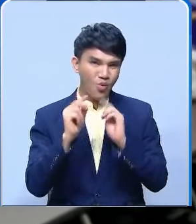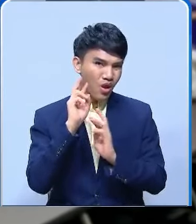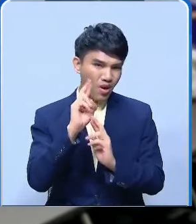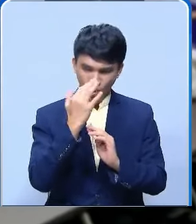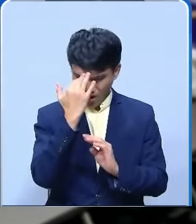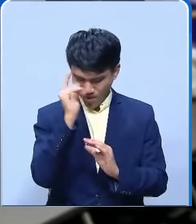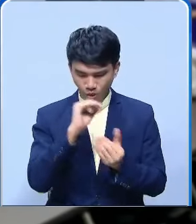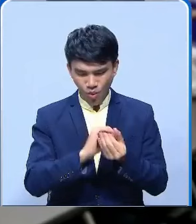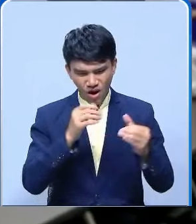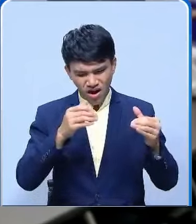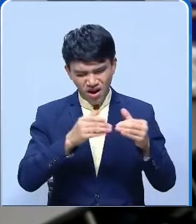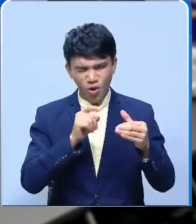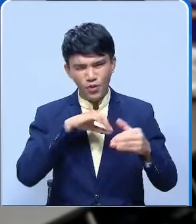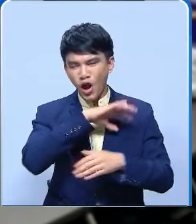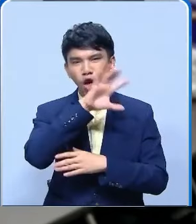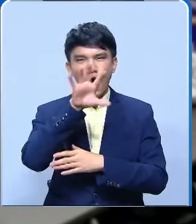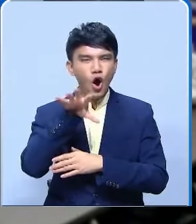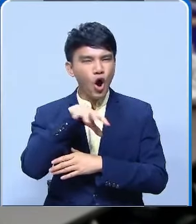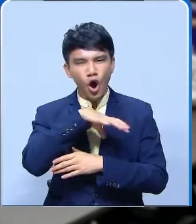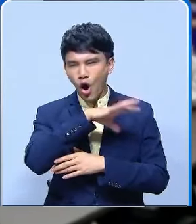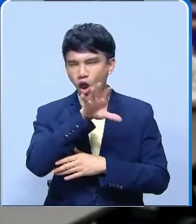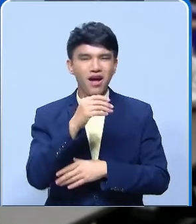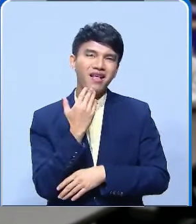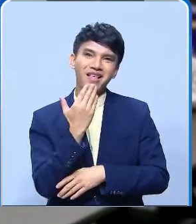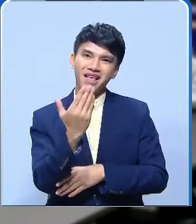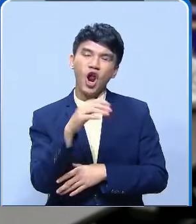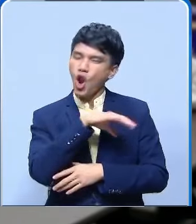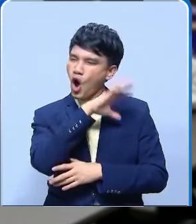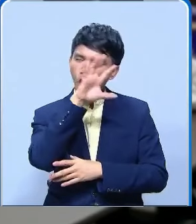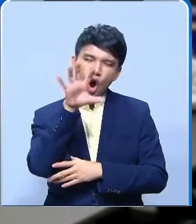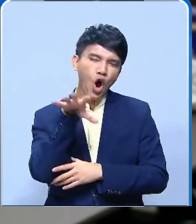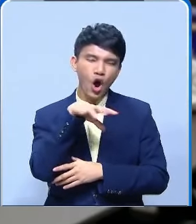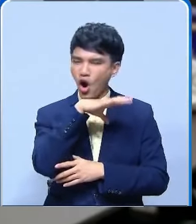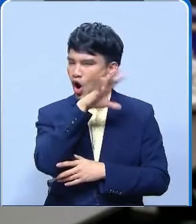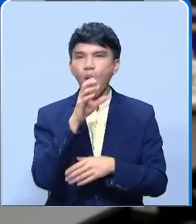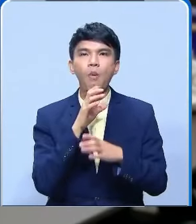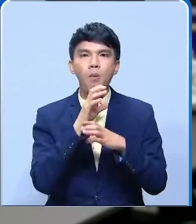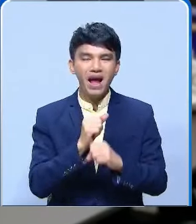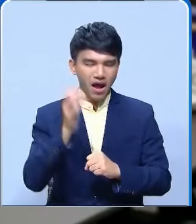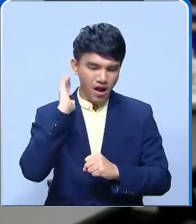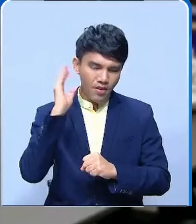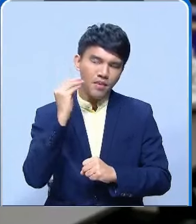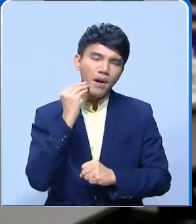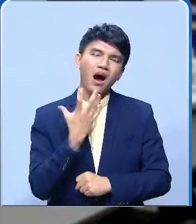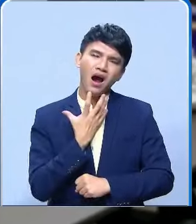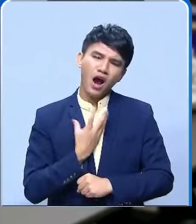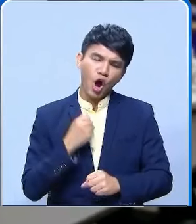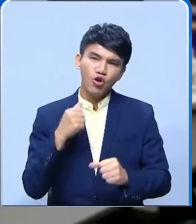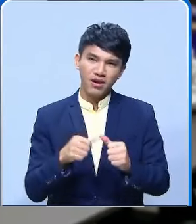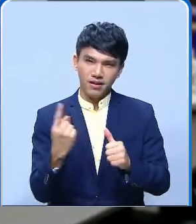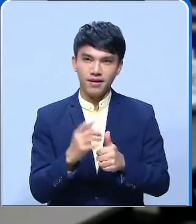ส่วนใหญ่เป็นแก๊งแล้วแต่ละวันเขาหลอกผู้เสียหายได้ทุกวันเลย แล้วเขาหลอกตั้งใจหลอกผู้สูงอายุที่เป็นผู้ชายอยู่บ้านเหงาๆหลังเกษียณอะไรอย่